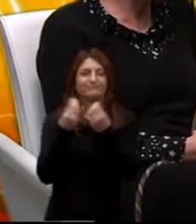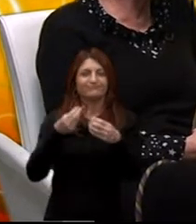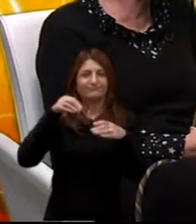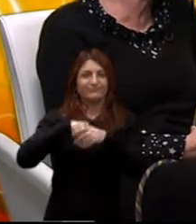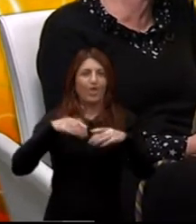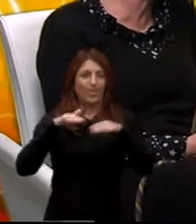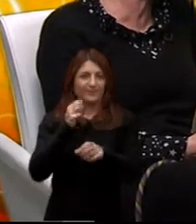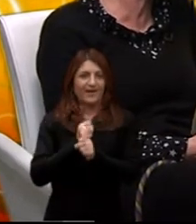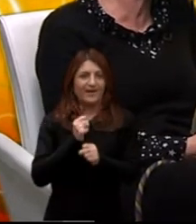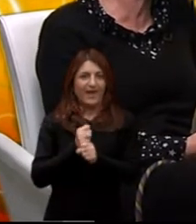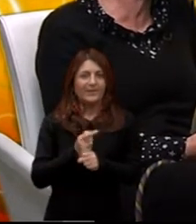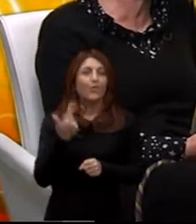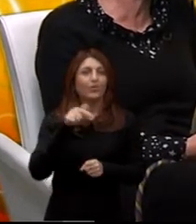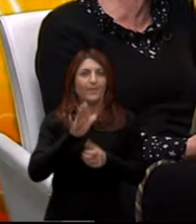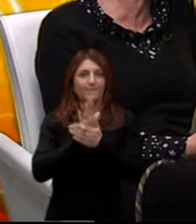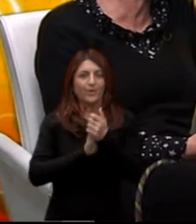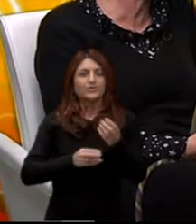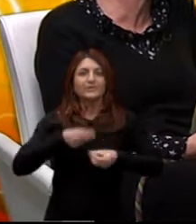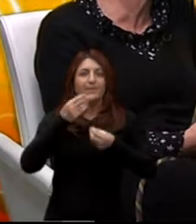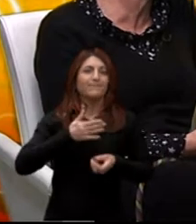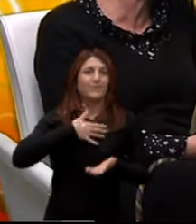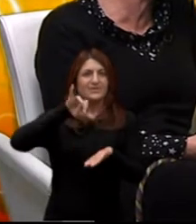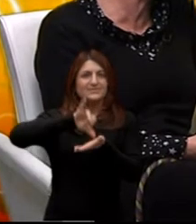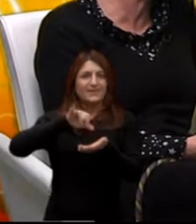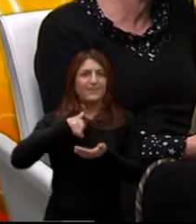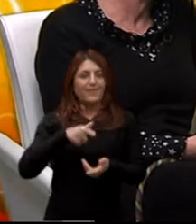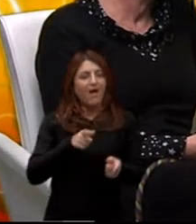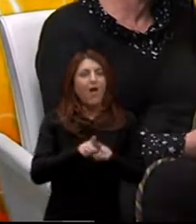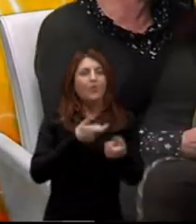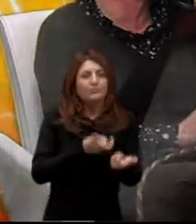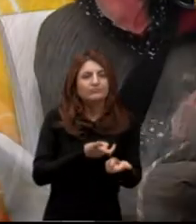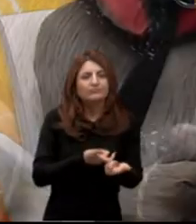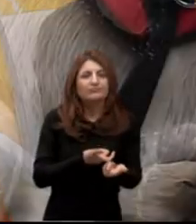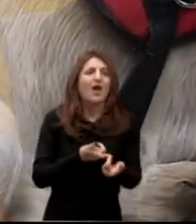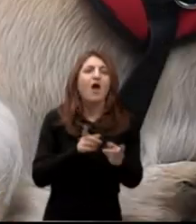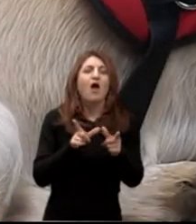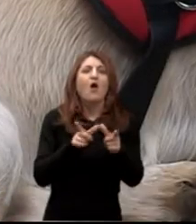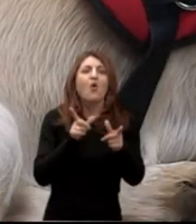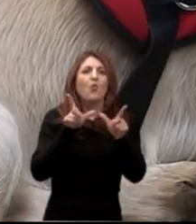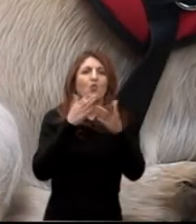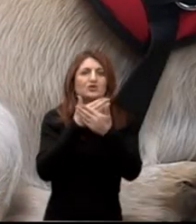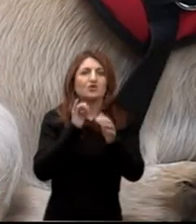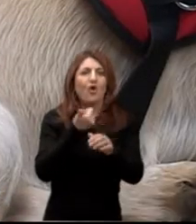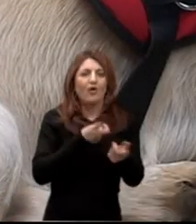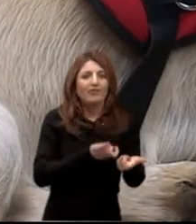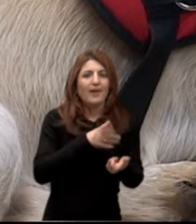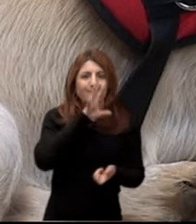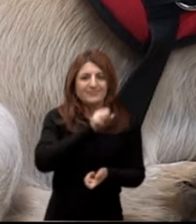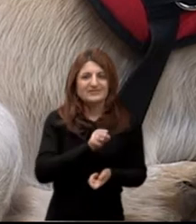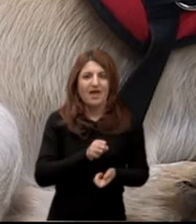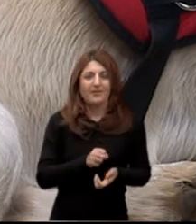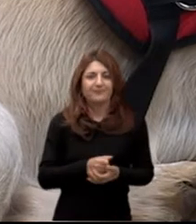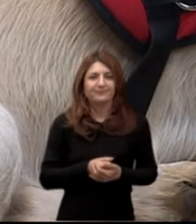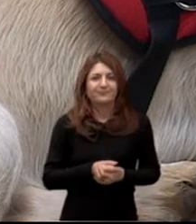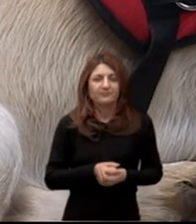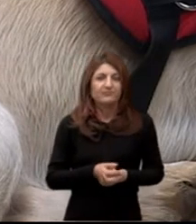ustanova. Znači, krenut ćemo od početka. Znači, mi u našem centru Silver uzgajamo pse. jer naravno za taj velik broj